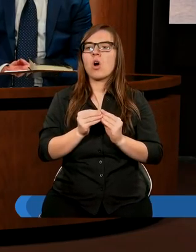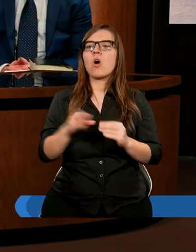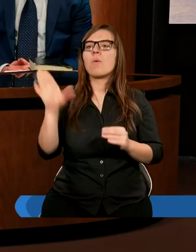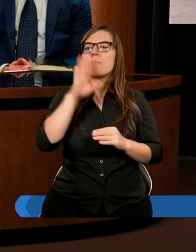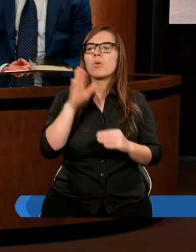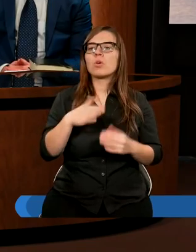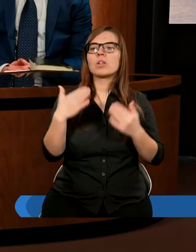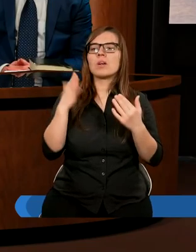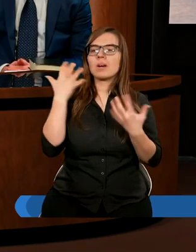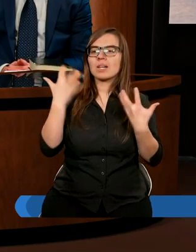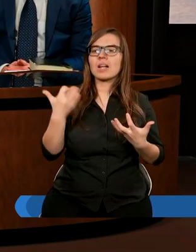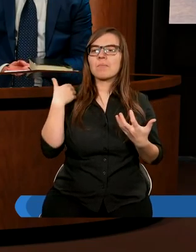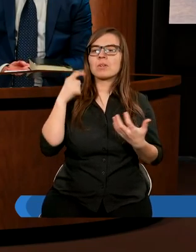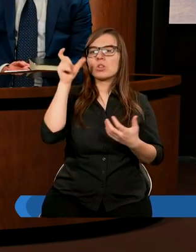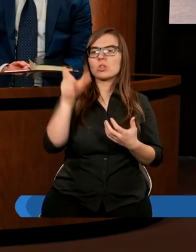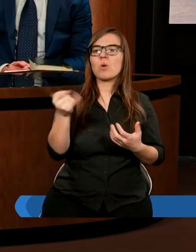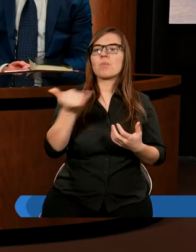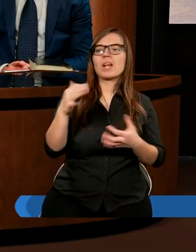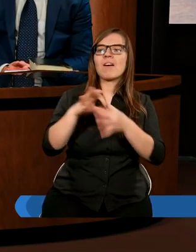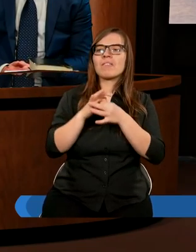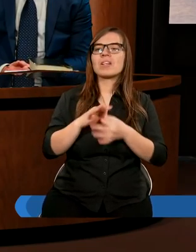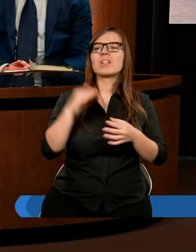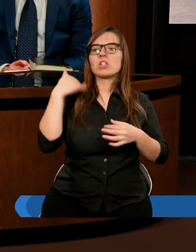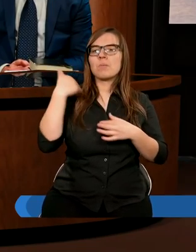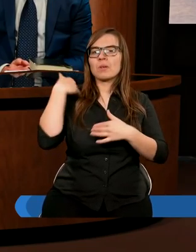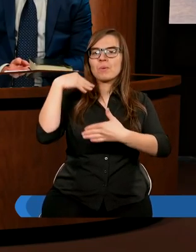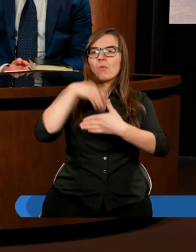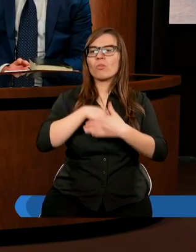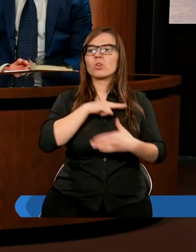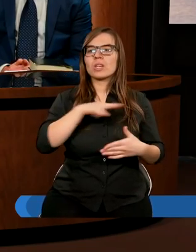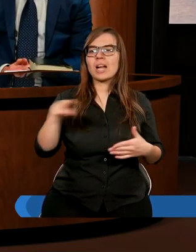Panie Boże, my Ciebie uwielbiamy i wyższamy. Mój Państwem i chwała na wieki.